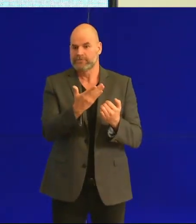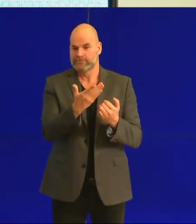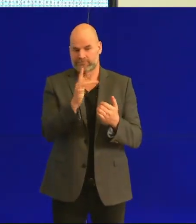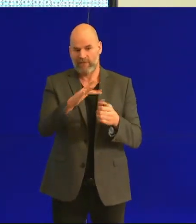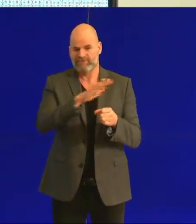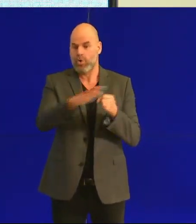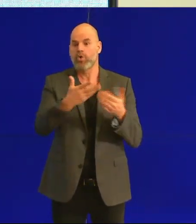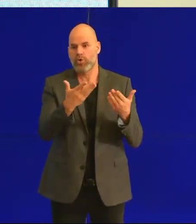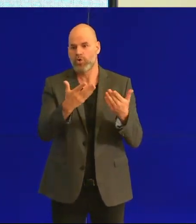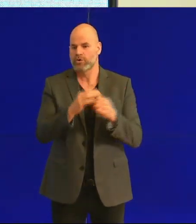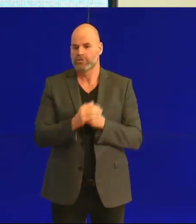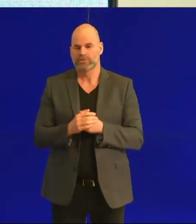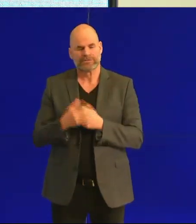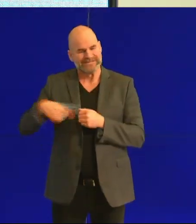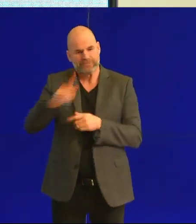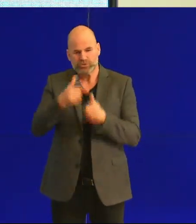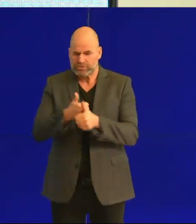lot